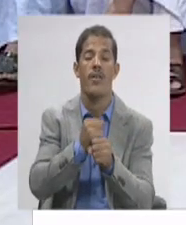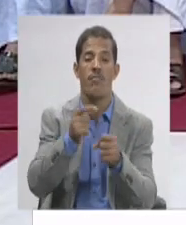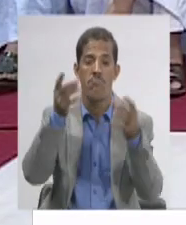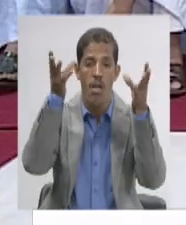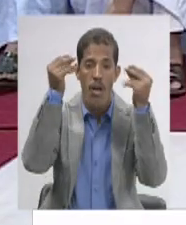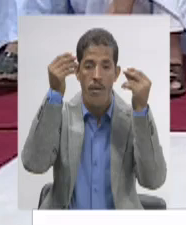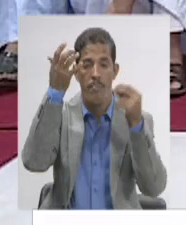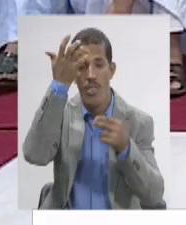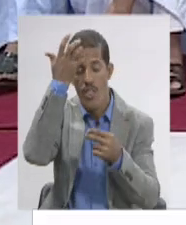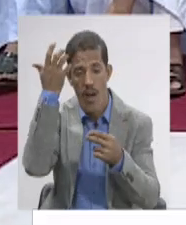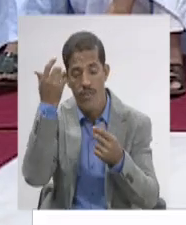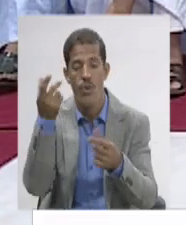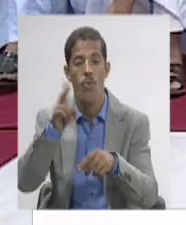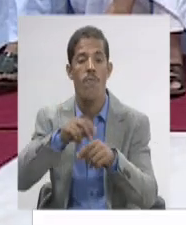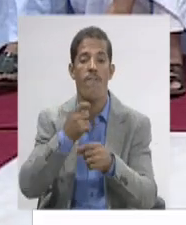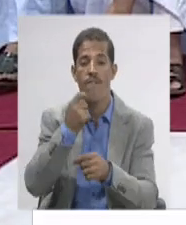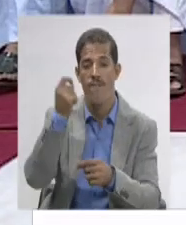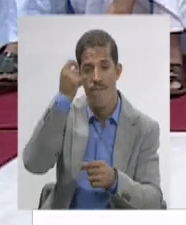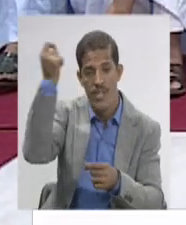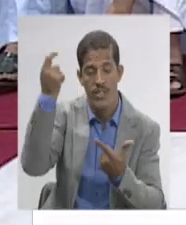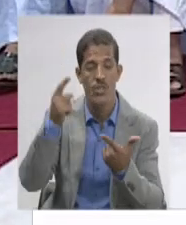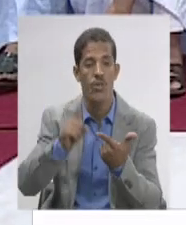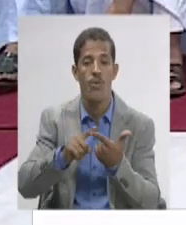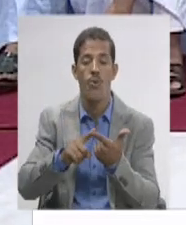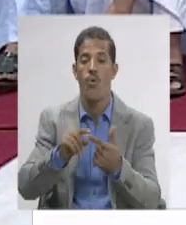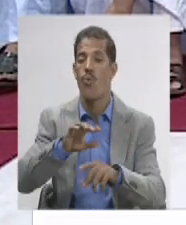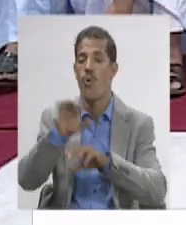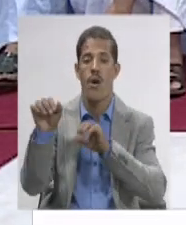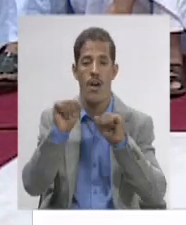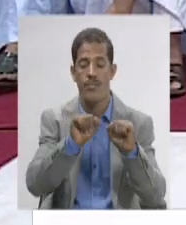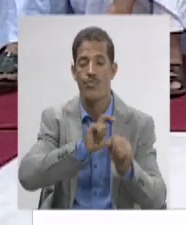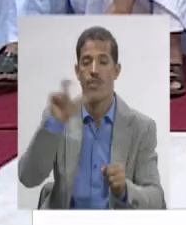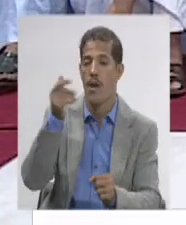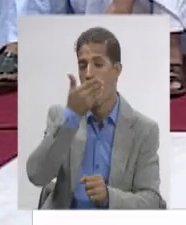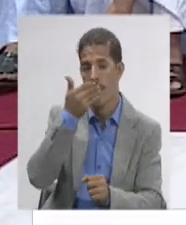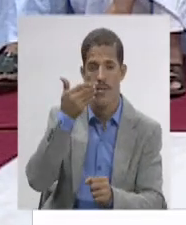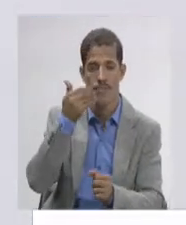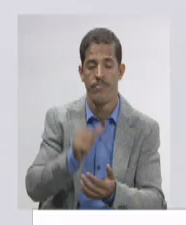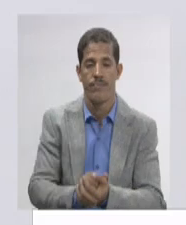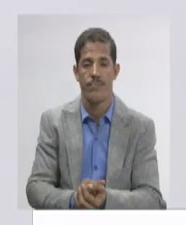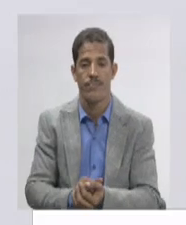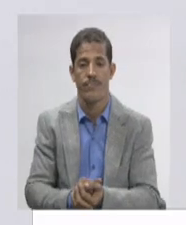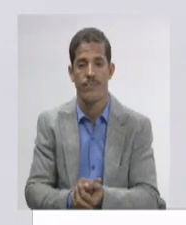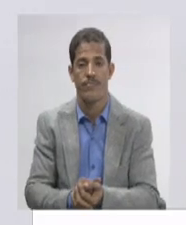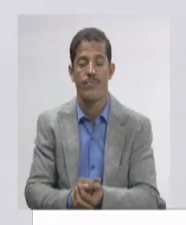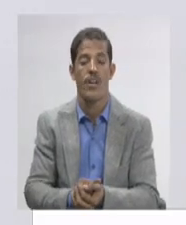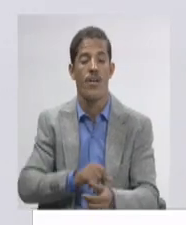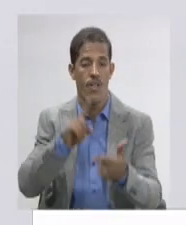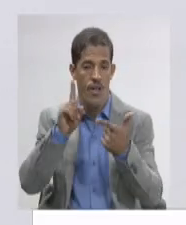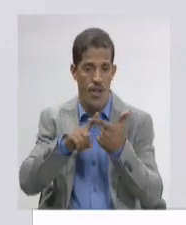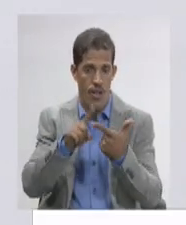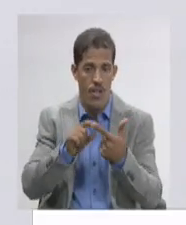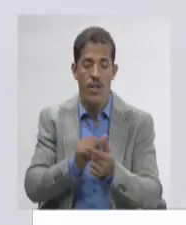والثقافي والفني وخصوصا في شهر رمضان الكريم التنويه الثاني